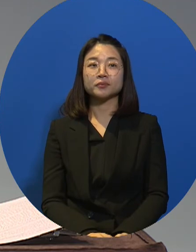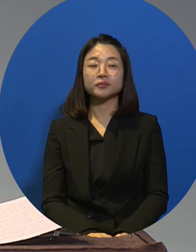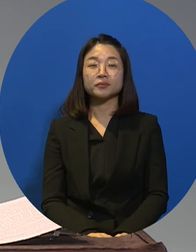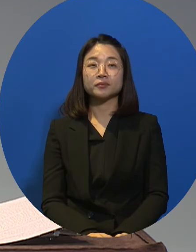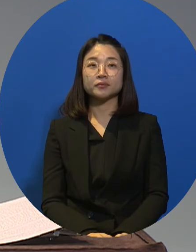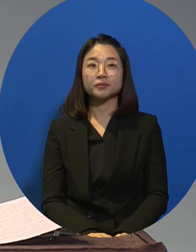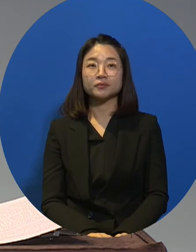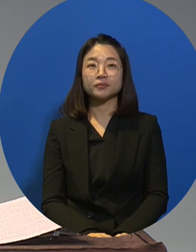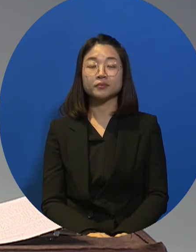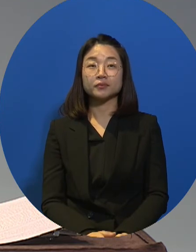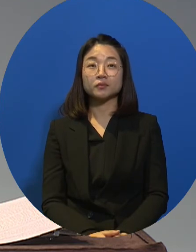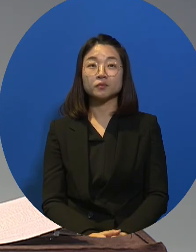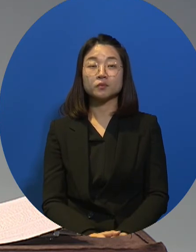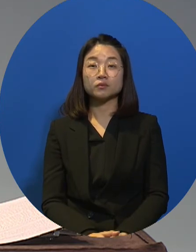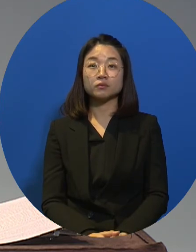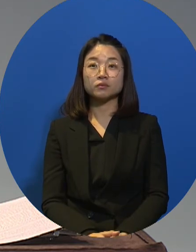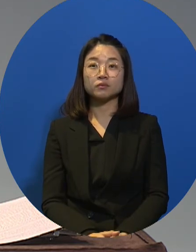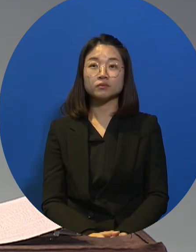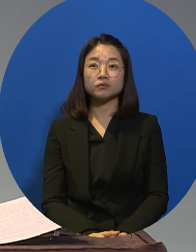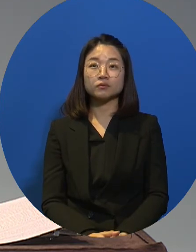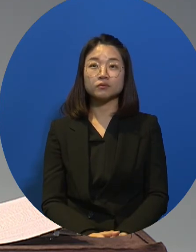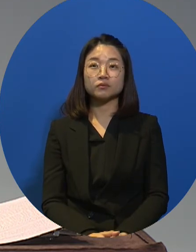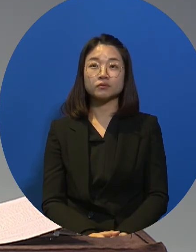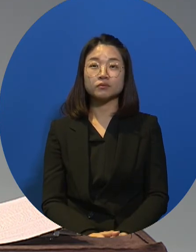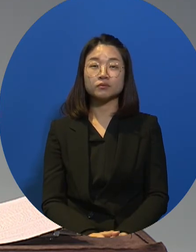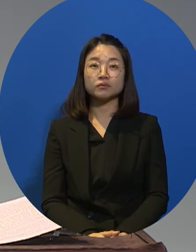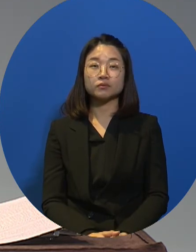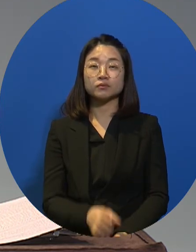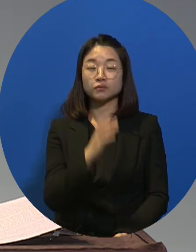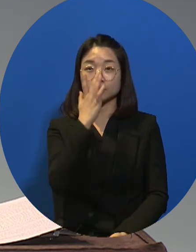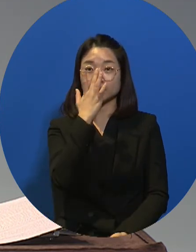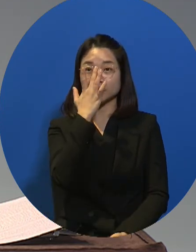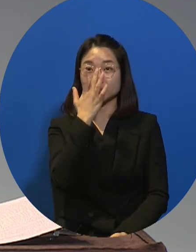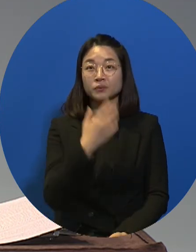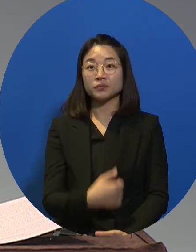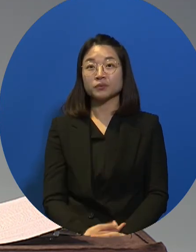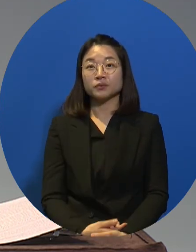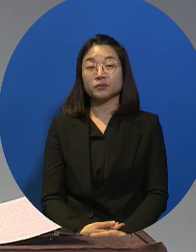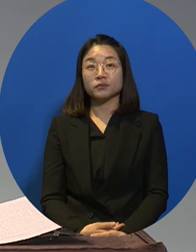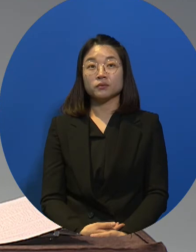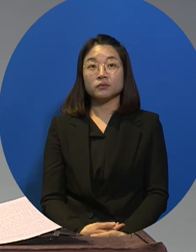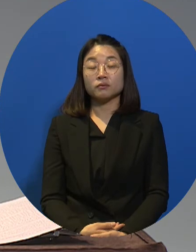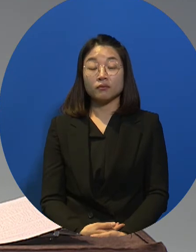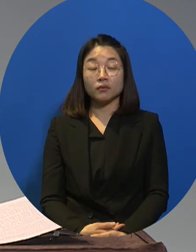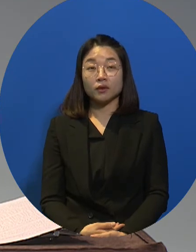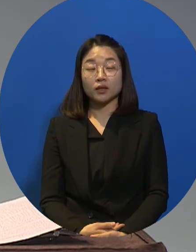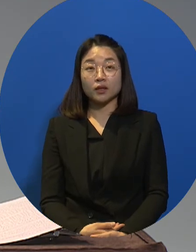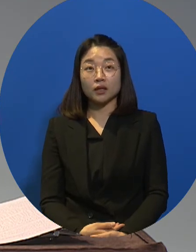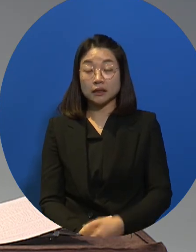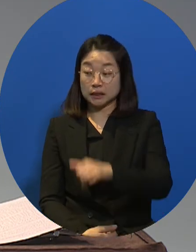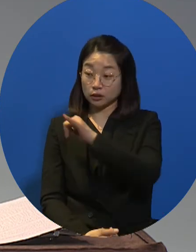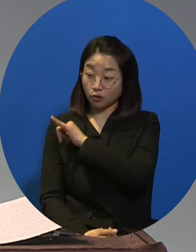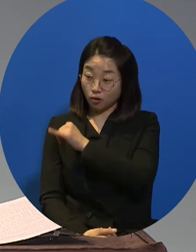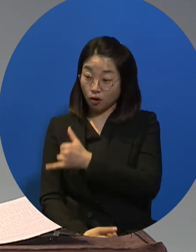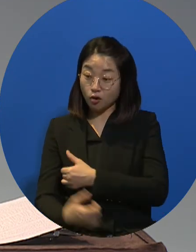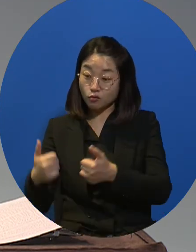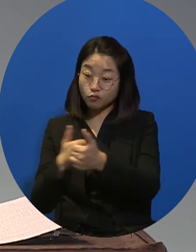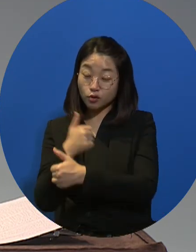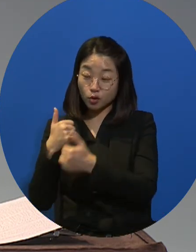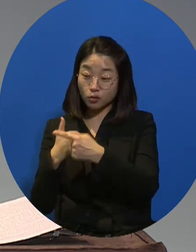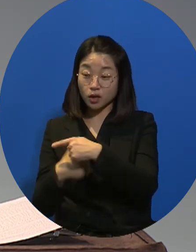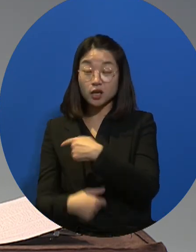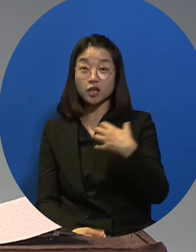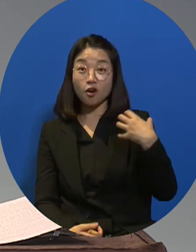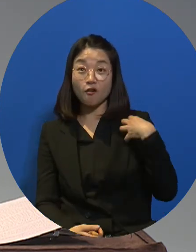비준 이후 그 절차에 앞서 이제 토론해 주신 분들이 인권위의 어떤 역할에